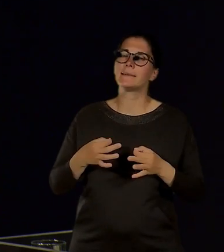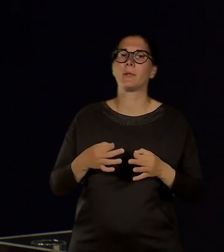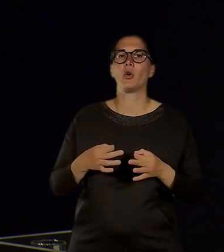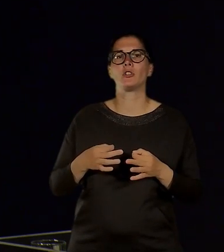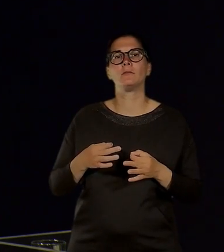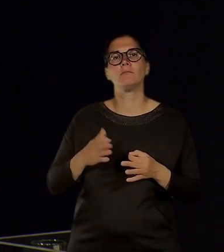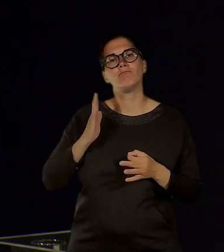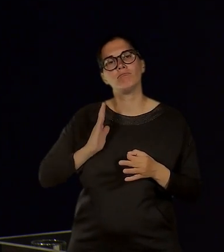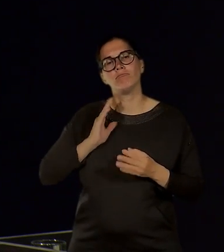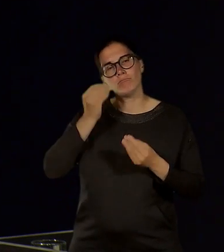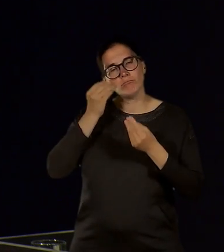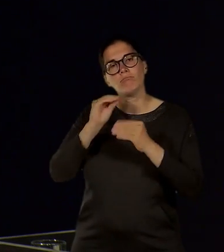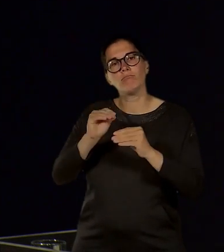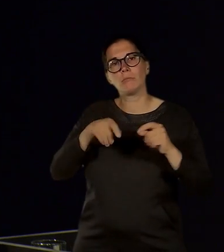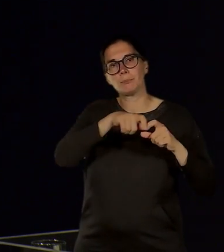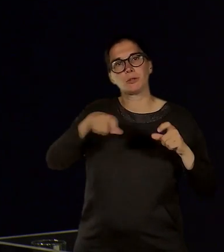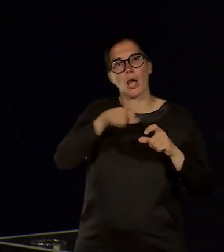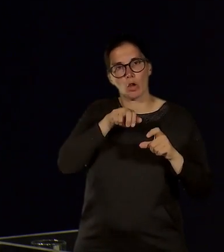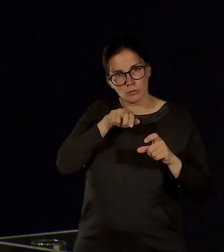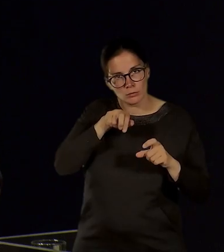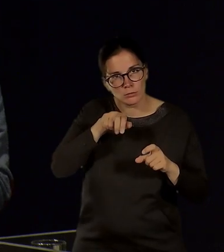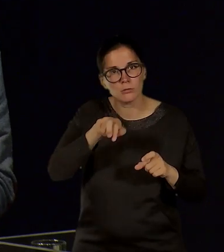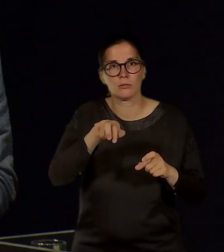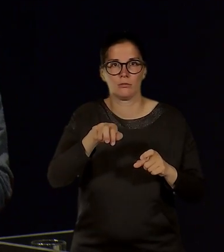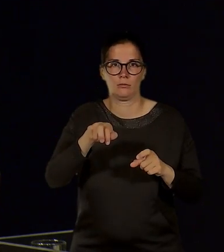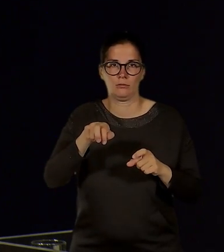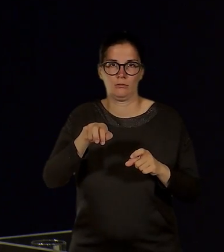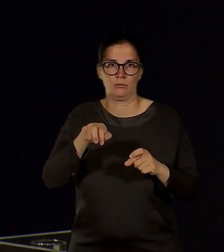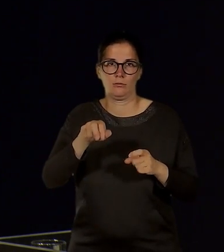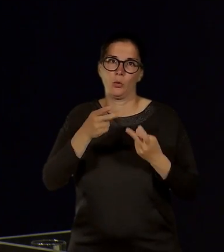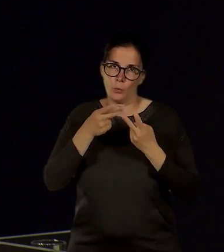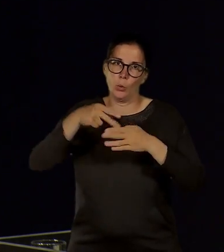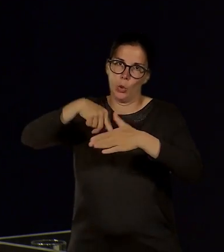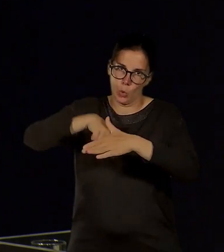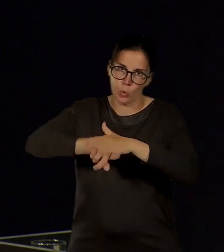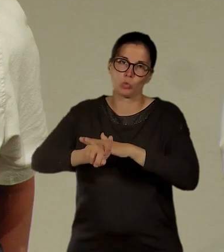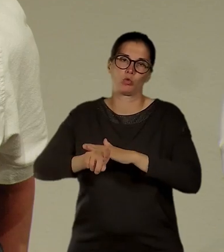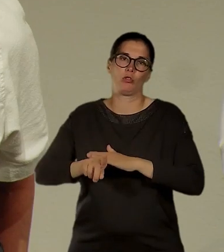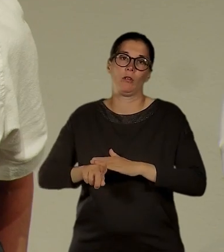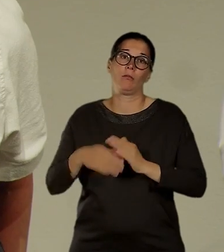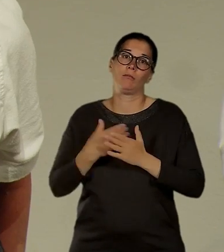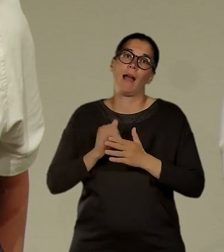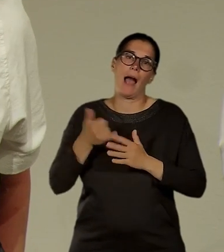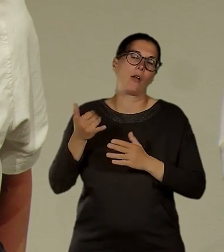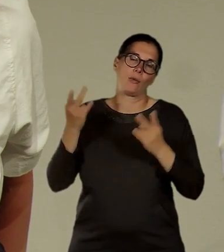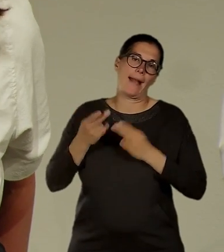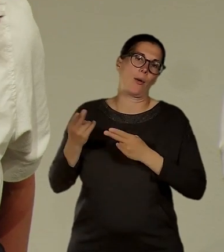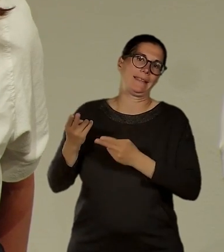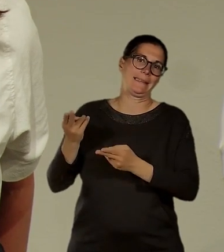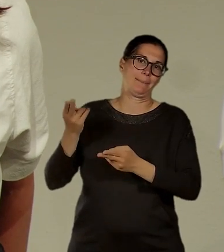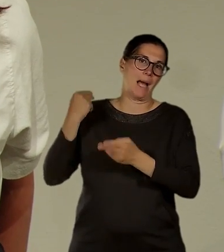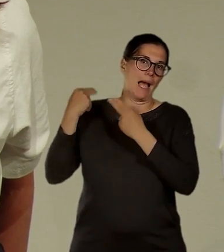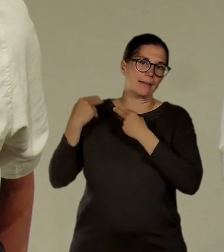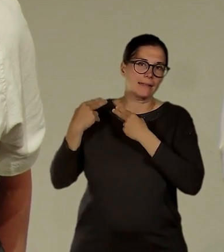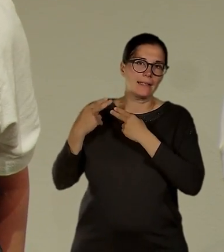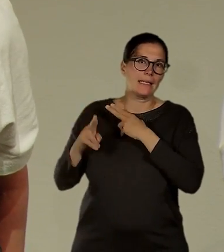mít možnost tu budovu navštívit z té své originální pozice. Takže možná ano, vracíme se trochu zpět k té historii,